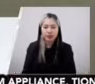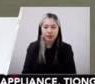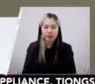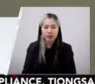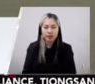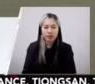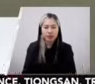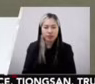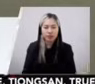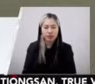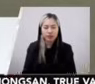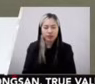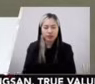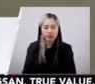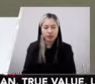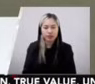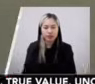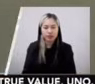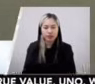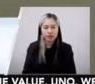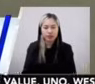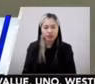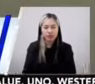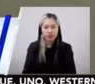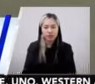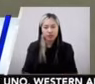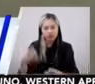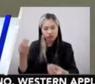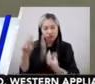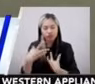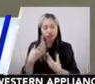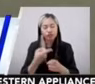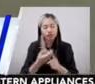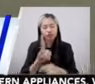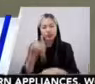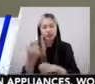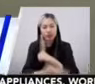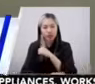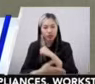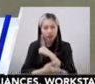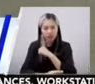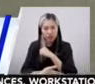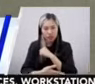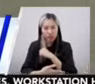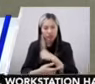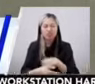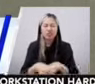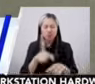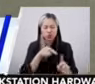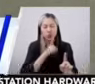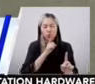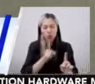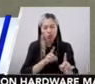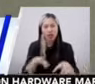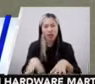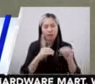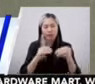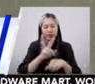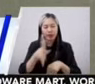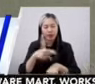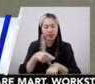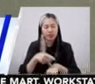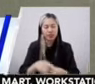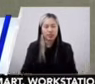mga counterparts natin sa ibang bansa, lumalabas talaga na nakalabas na ng bansa si Alice Guo. Definitely, hindi sila kukuha